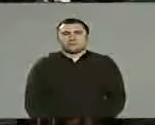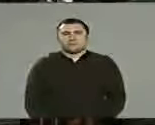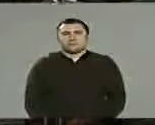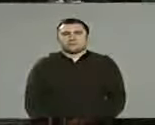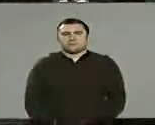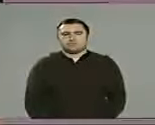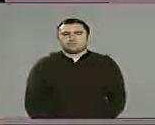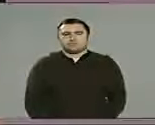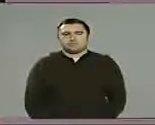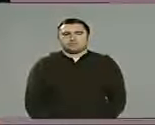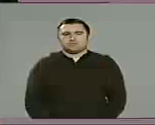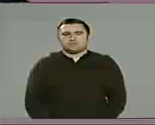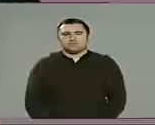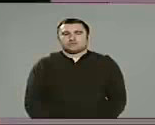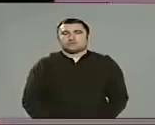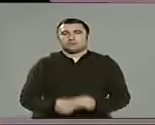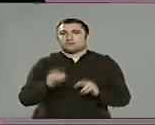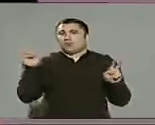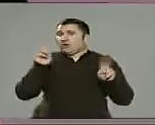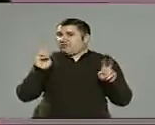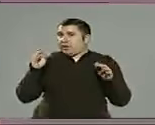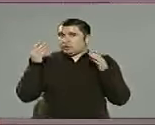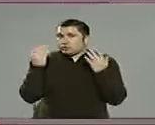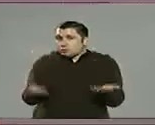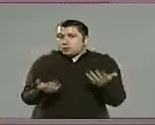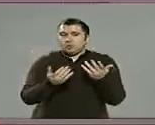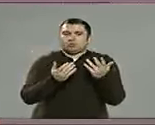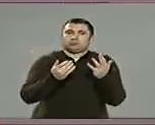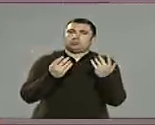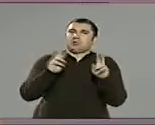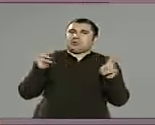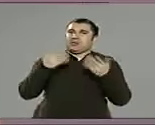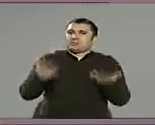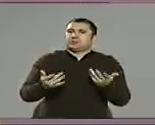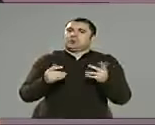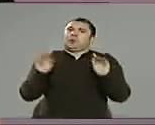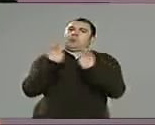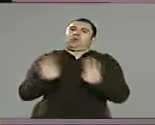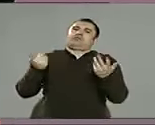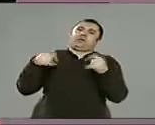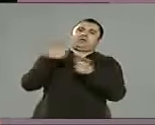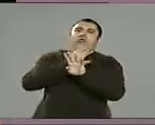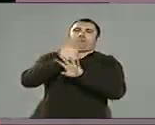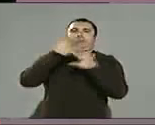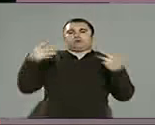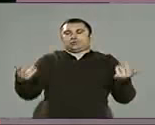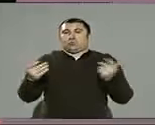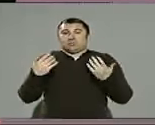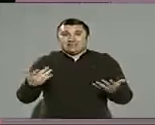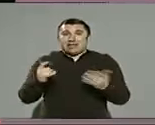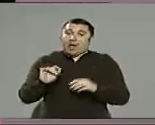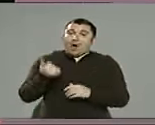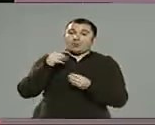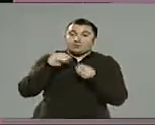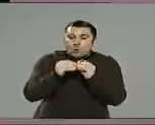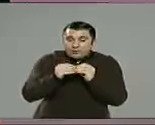Aber wer so tut, als wäre das Kernproblem Europas und der Eurozone, der